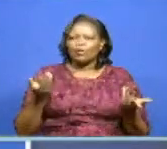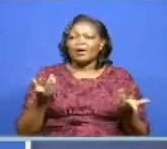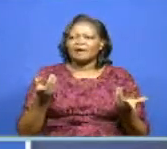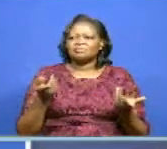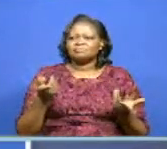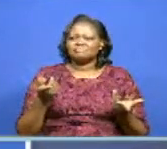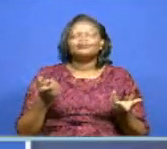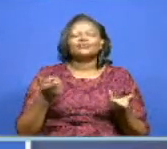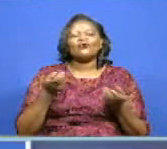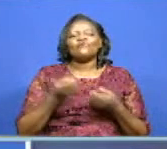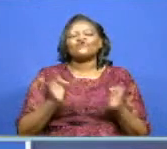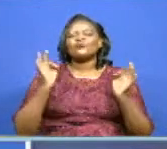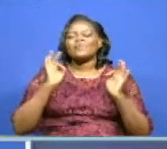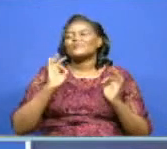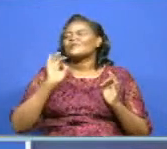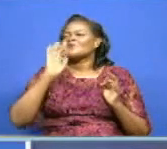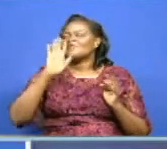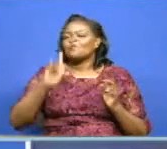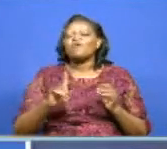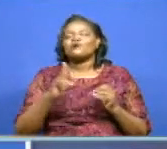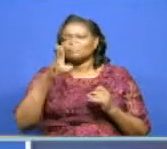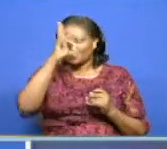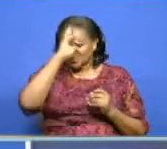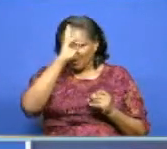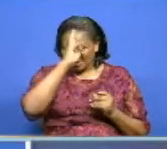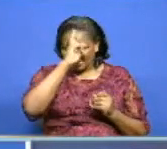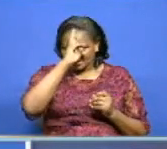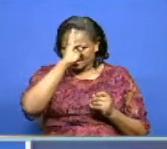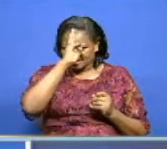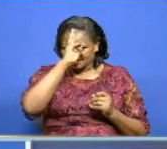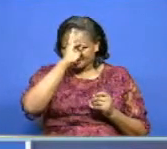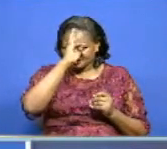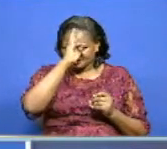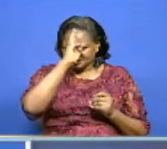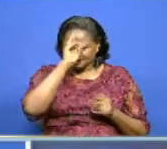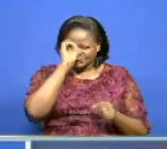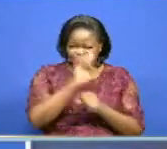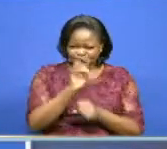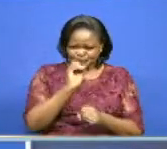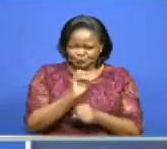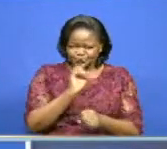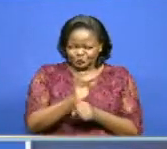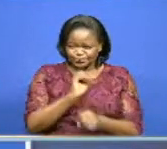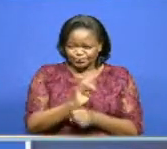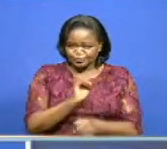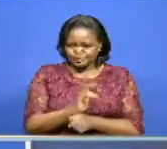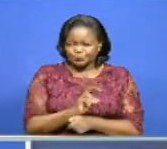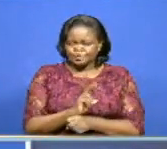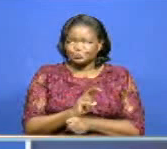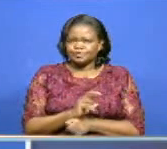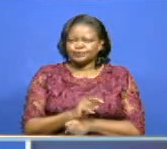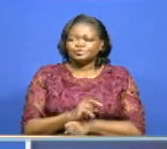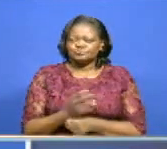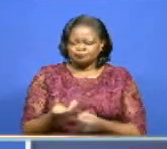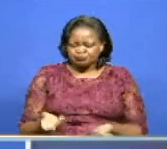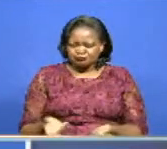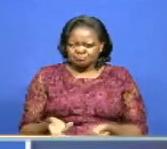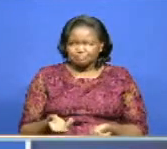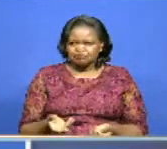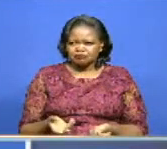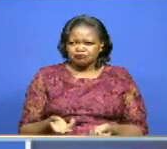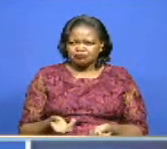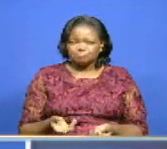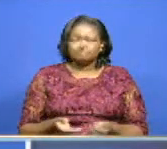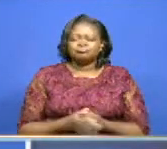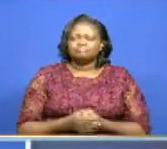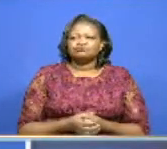kwamba maafisa 51 wa polisi walipewa ushauri nasaha mwaka 2020. Kulingana na mkurugenzi wa idara